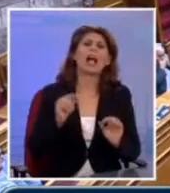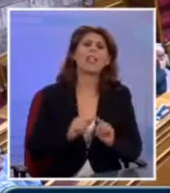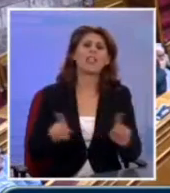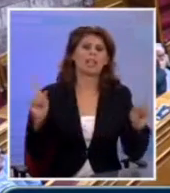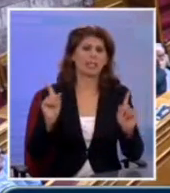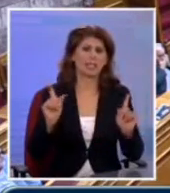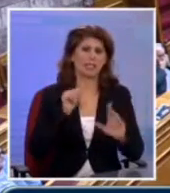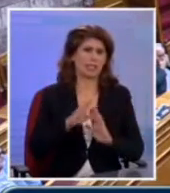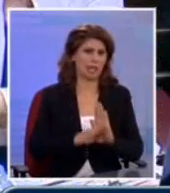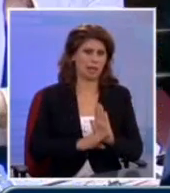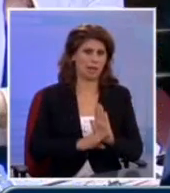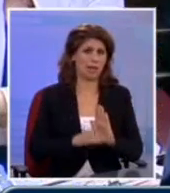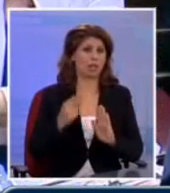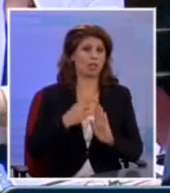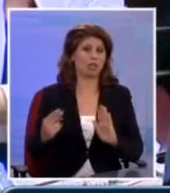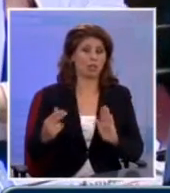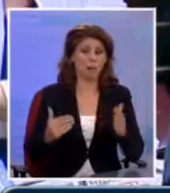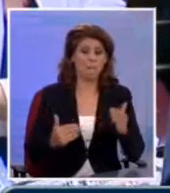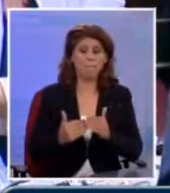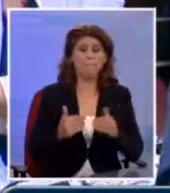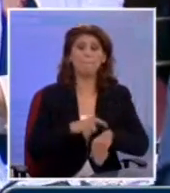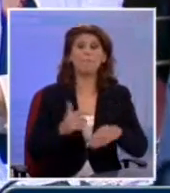Σύνταγμα, το θέμα των προθεσμιών.